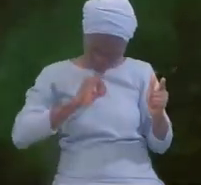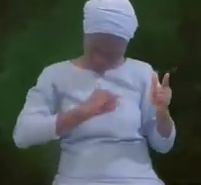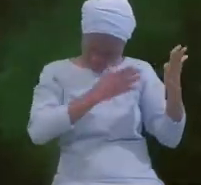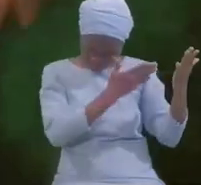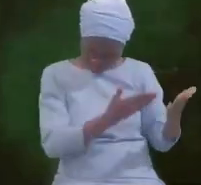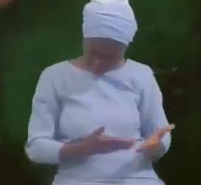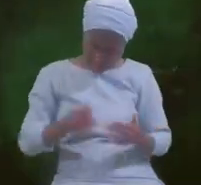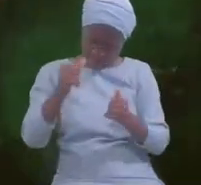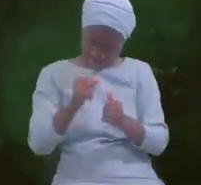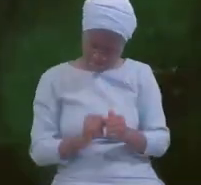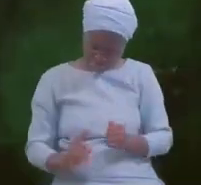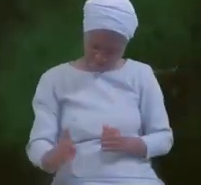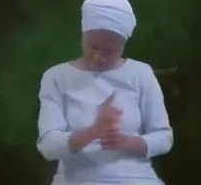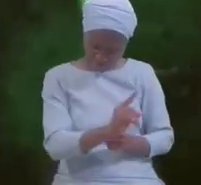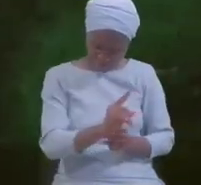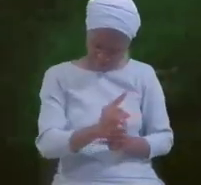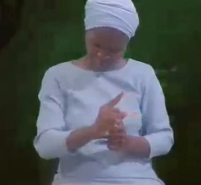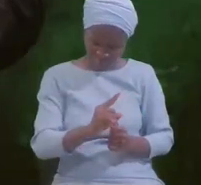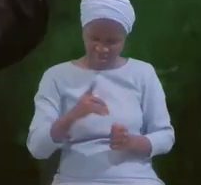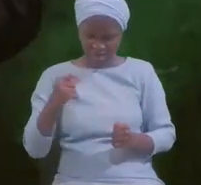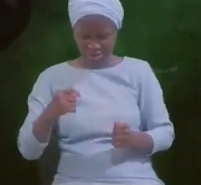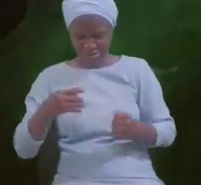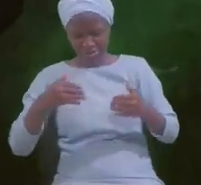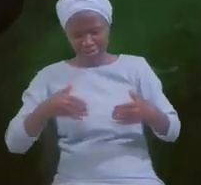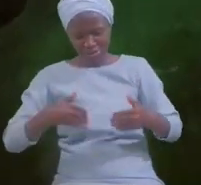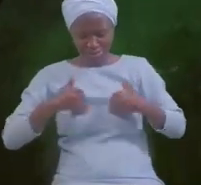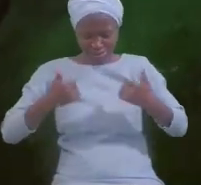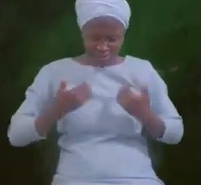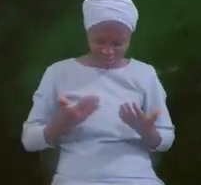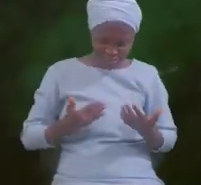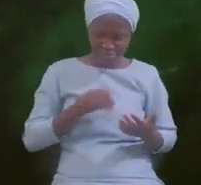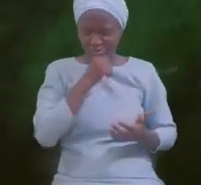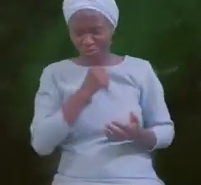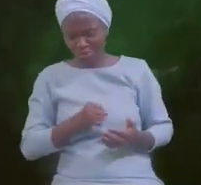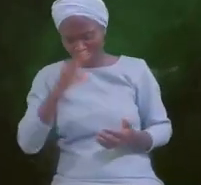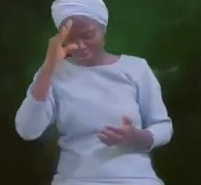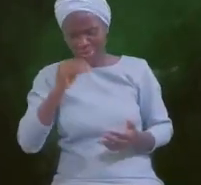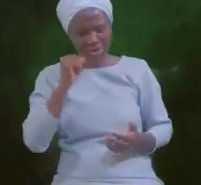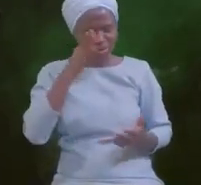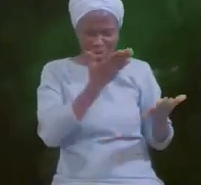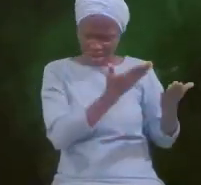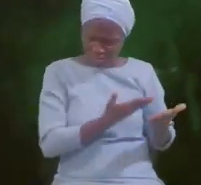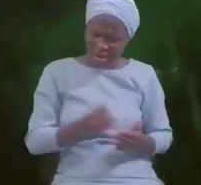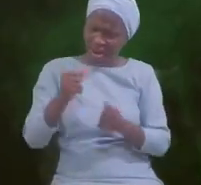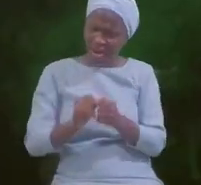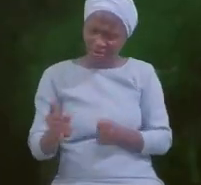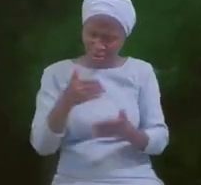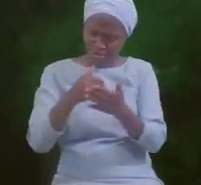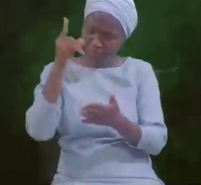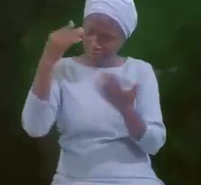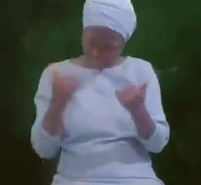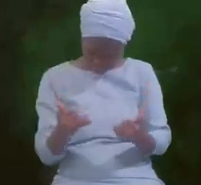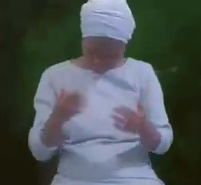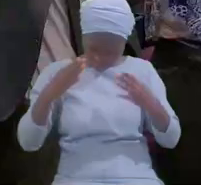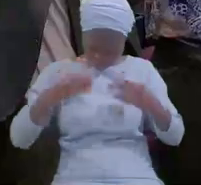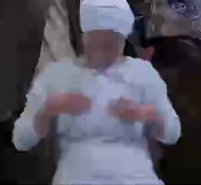le monde, jeune, homme, femme, enfant, je te présente tout le monde, reçois-les au nom